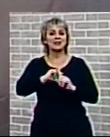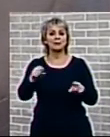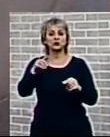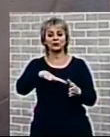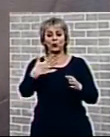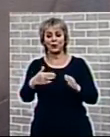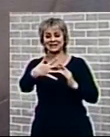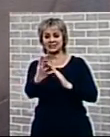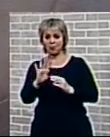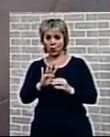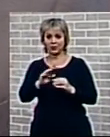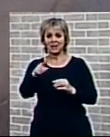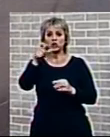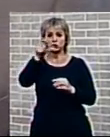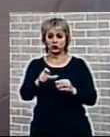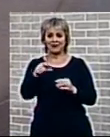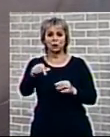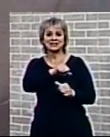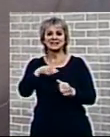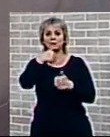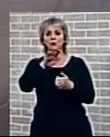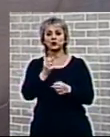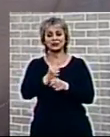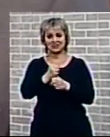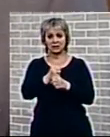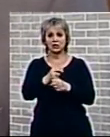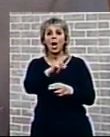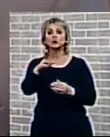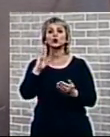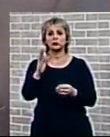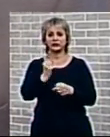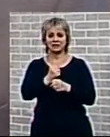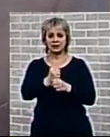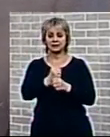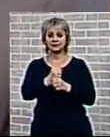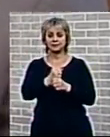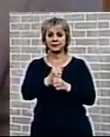Повалился забор у человека, он сам не может сделать. А кто будет делать?